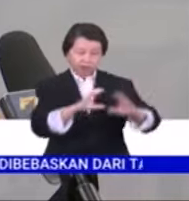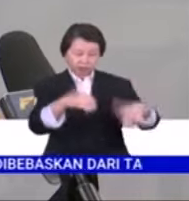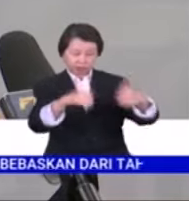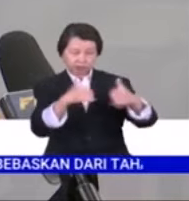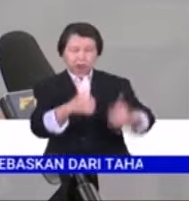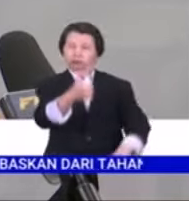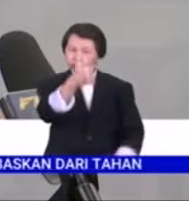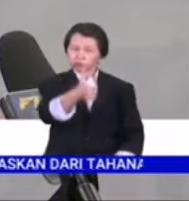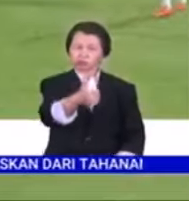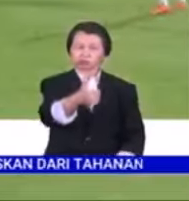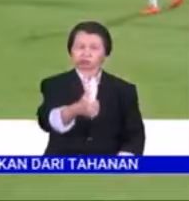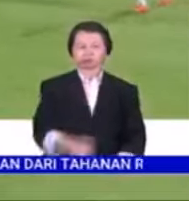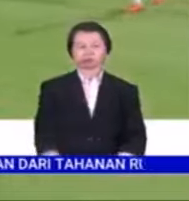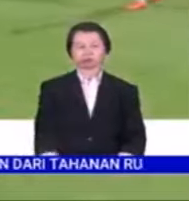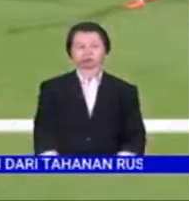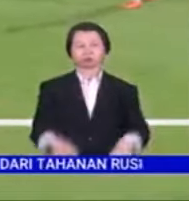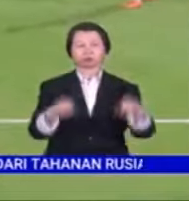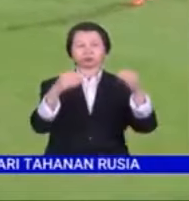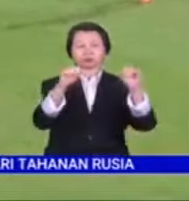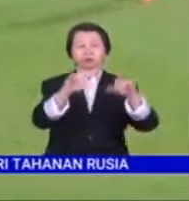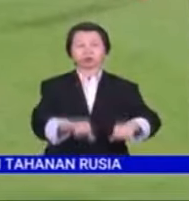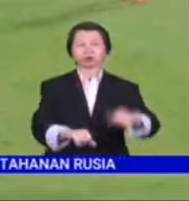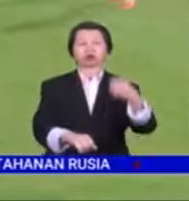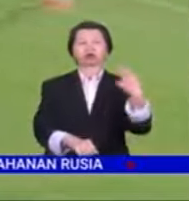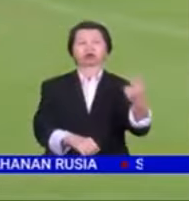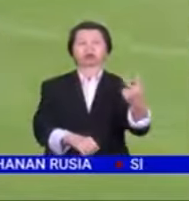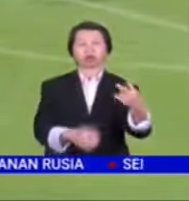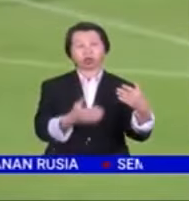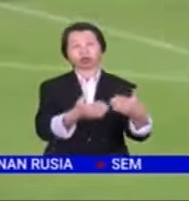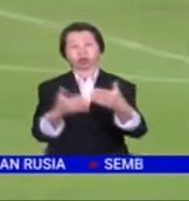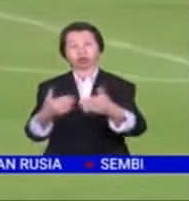memang bagus. Ia kekalahan kedua berturut-turut